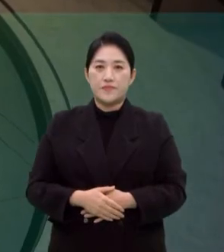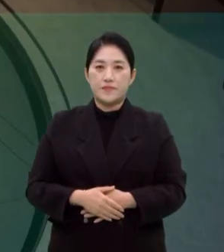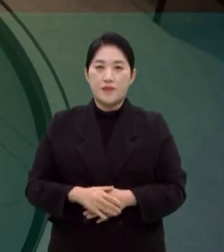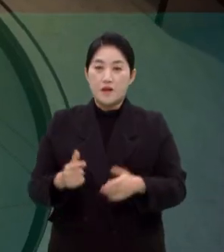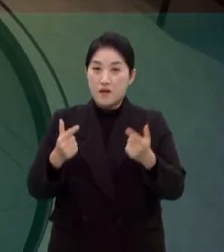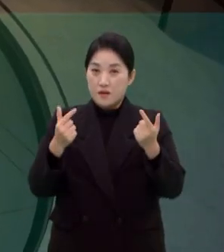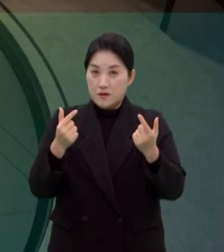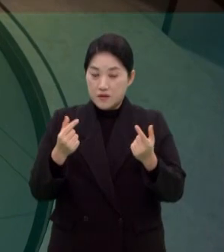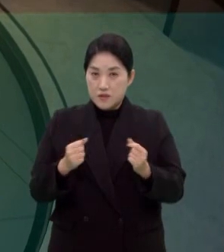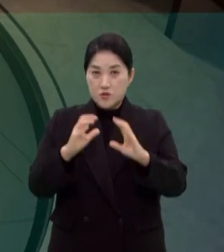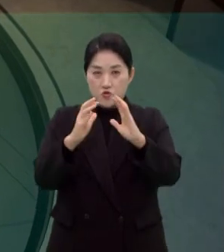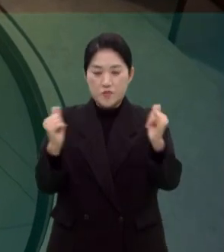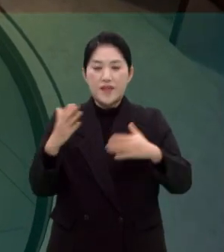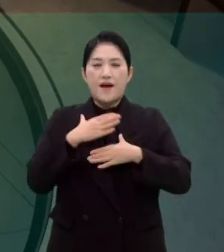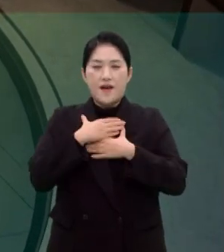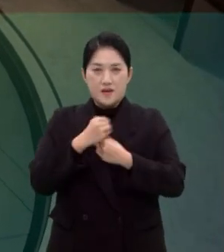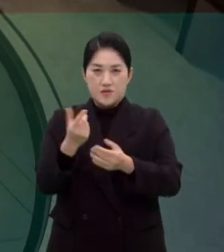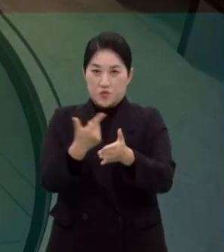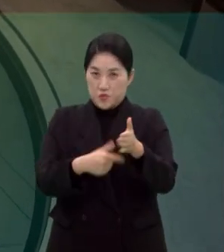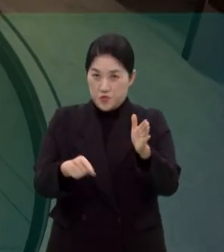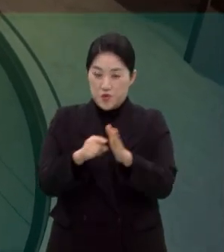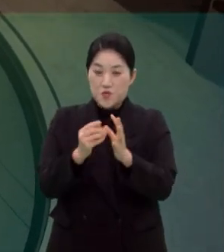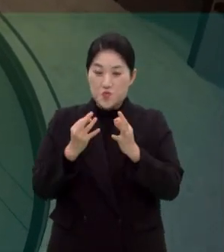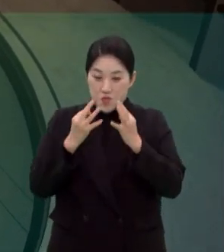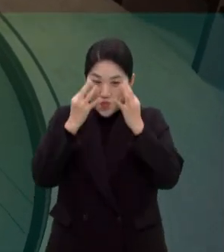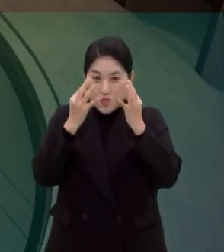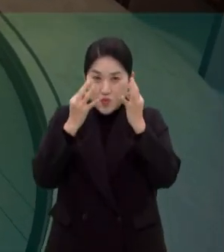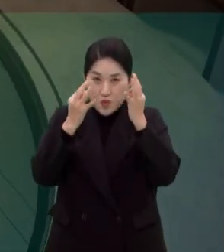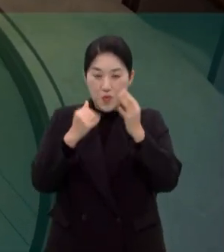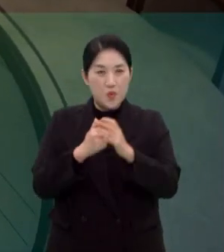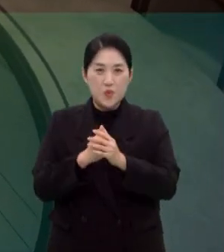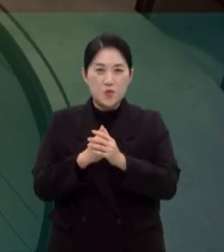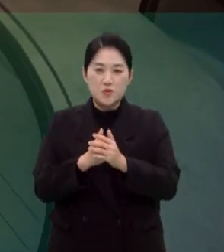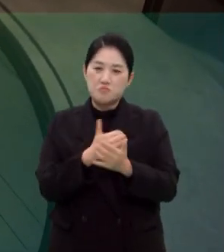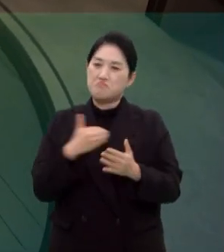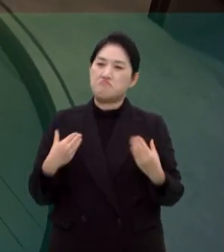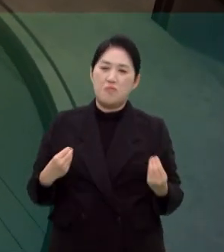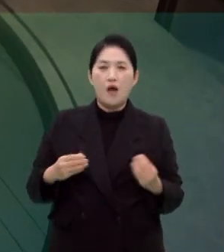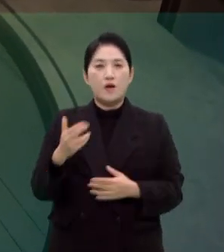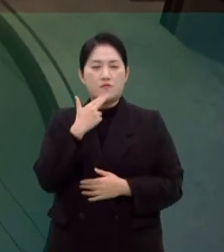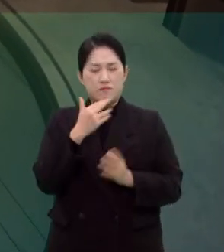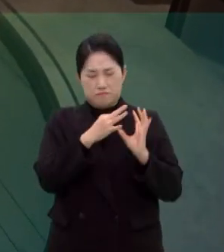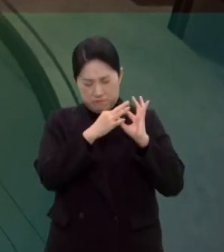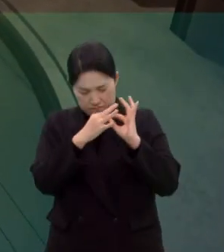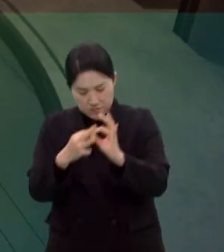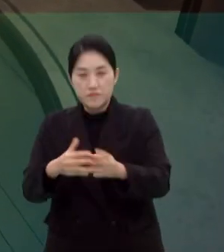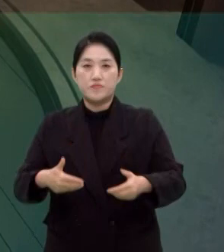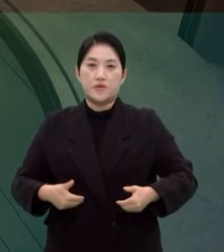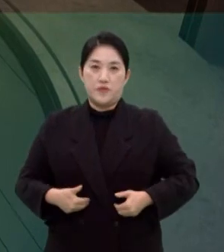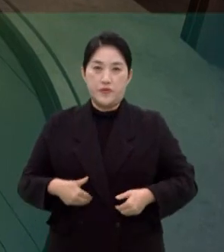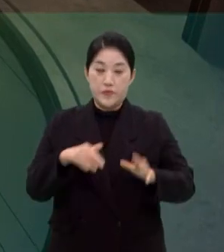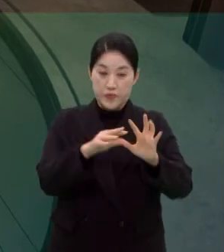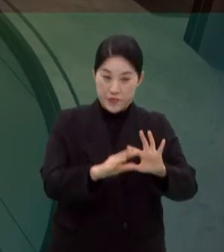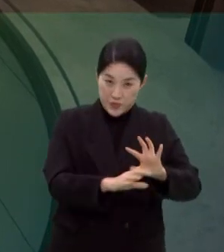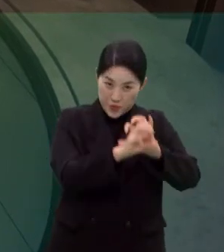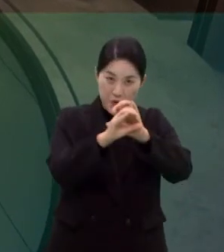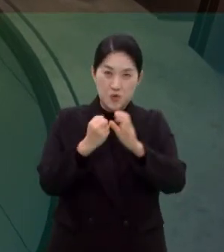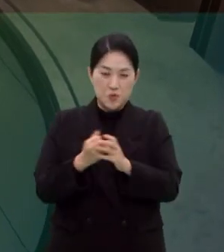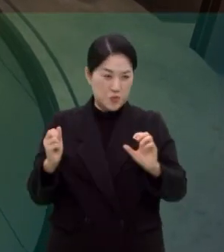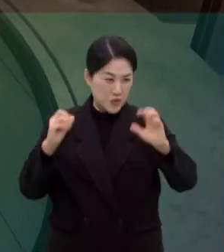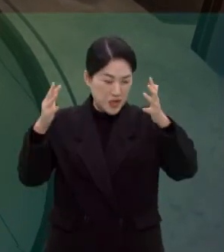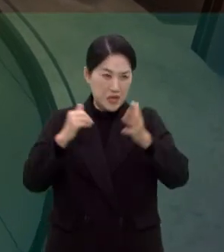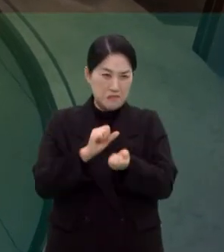이렇듯 국민 안전을 위한 노력에는 끝이 있을 수 없습니다. 코로나19 등 전 세계적